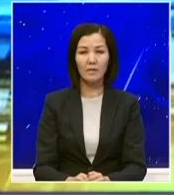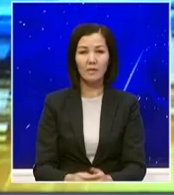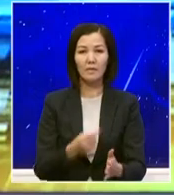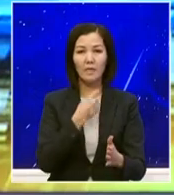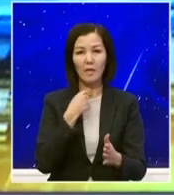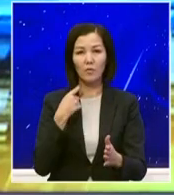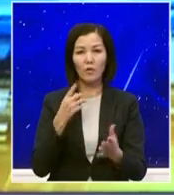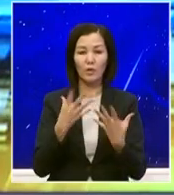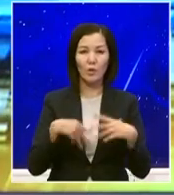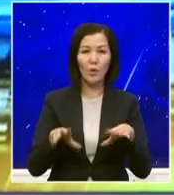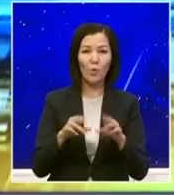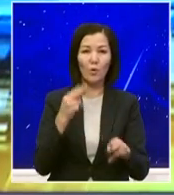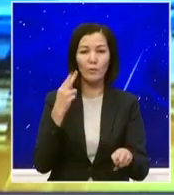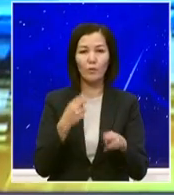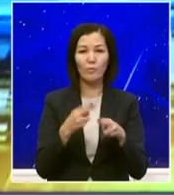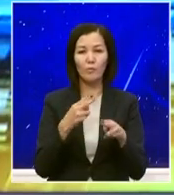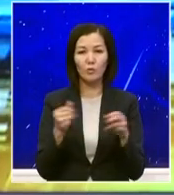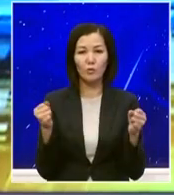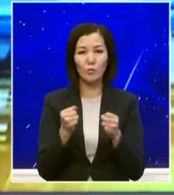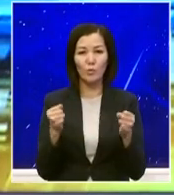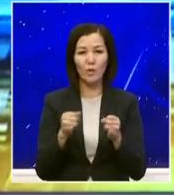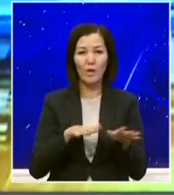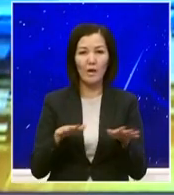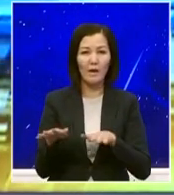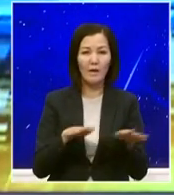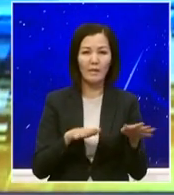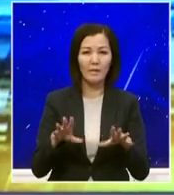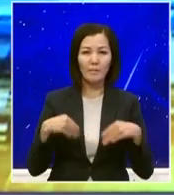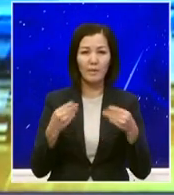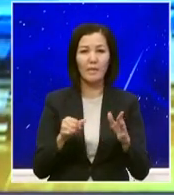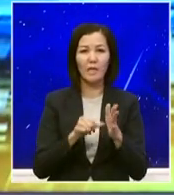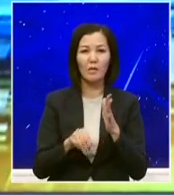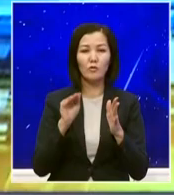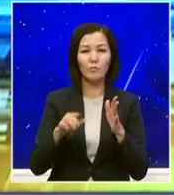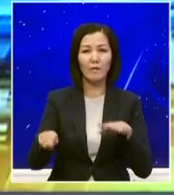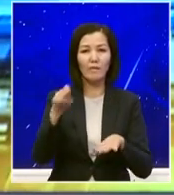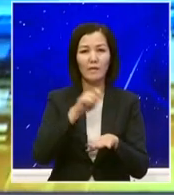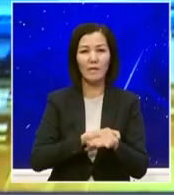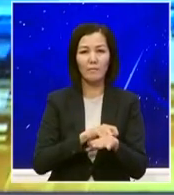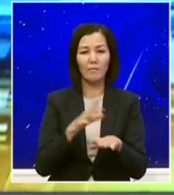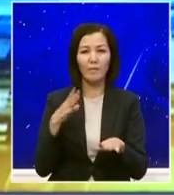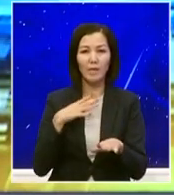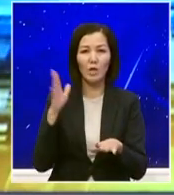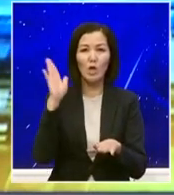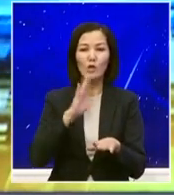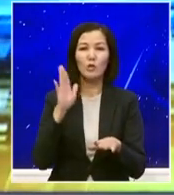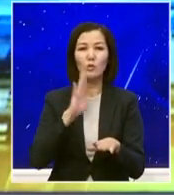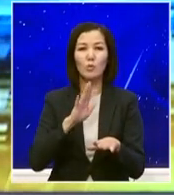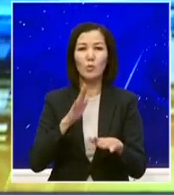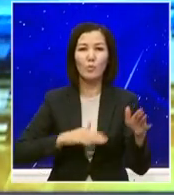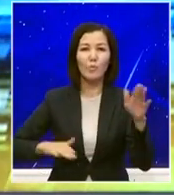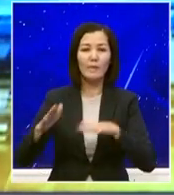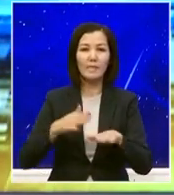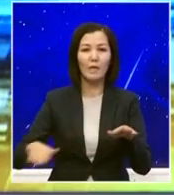Талдықорғанда қоғамдық мұз айдыны пайдалануға берілді. Аумағы 600 шаршы метр. Сырғанақ алаңы қалалық су бассейнінің үстіне салынған.